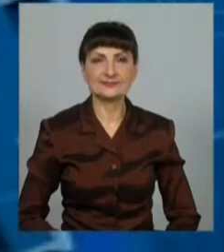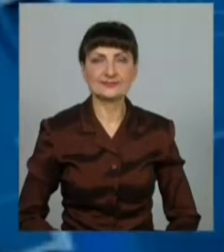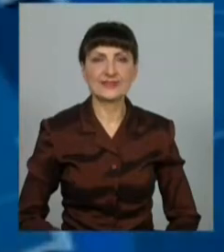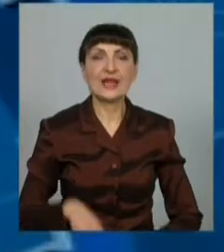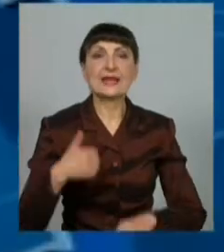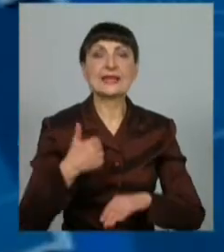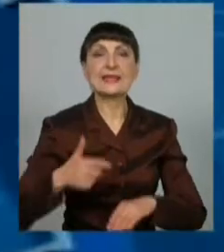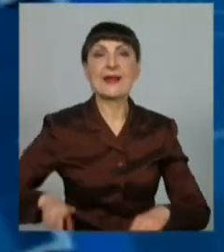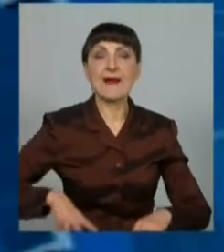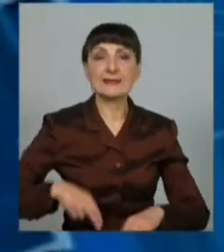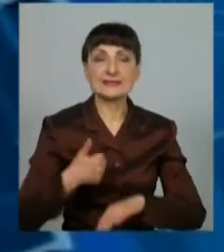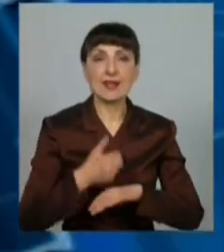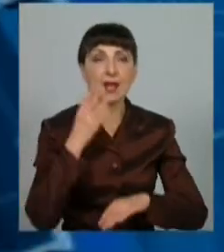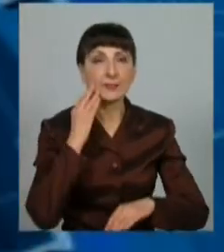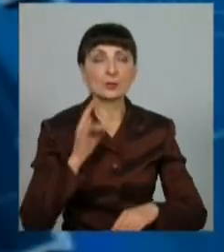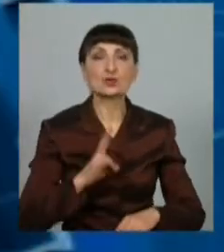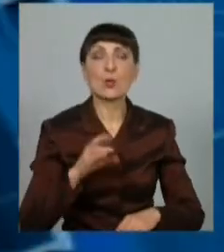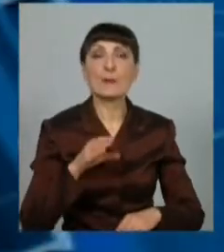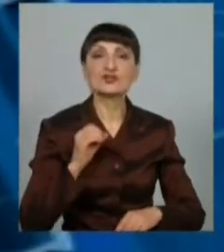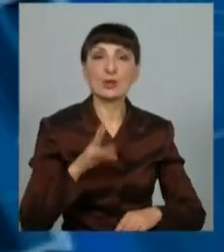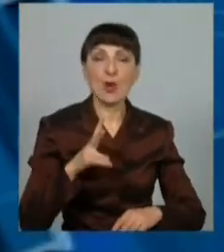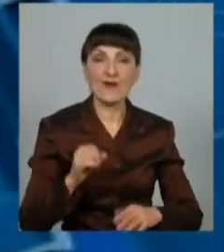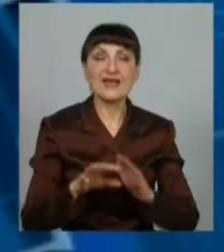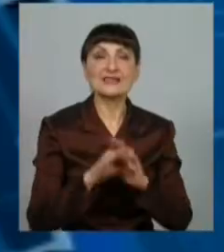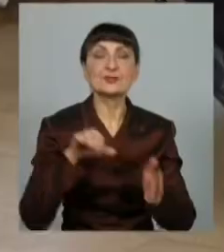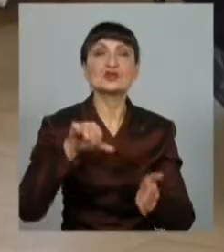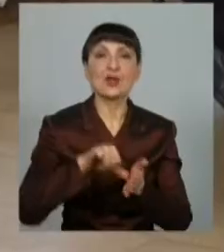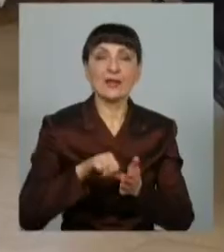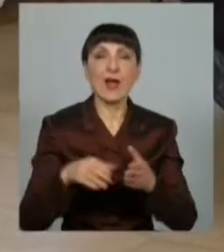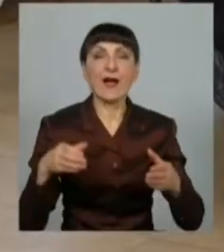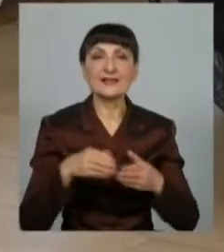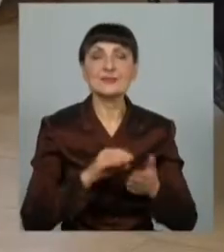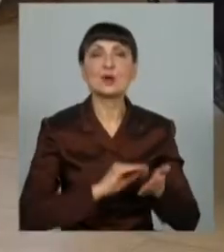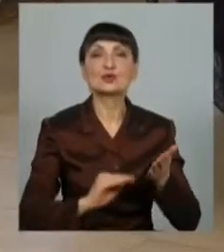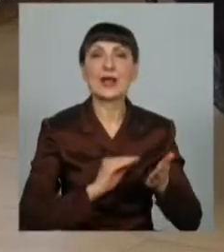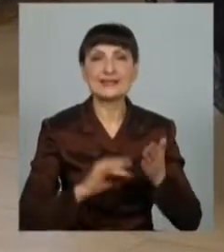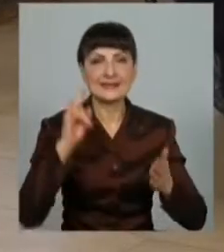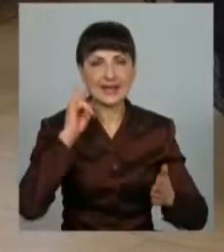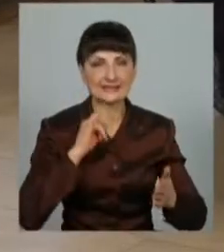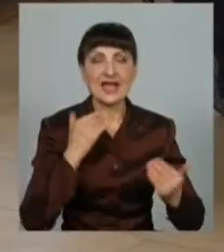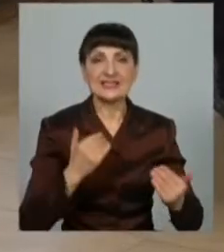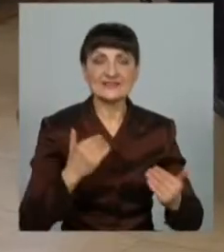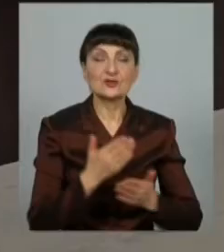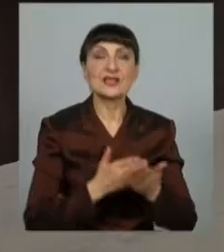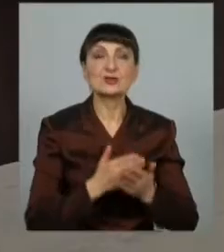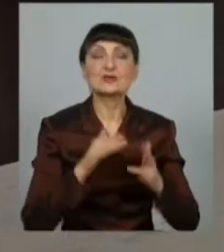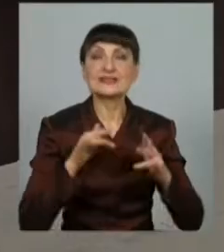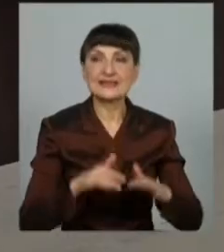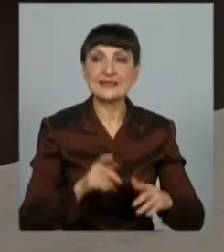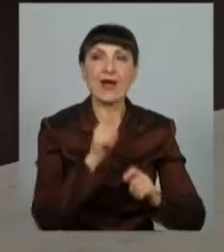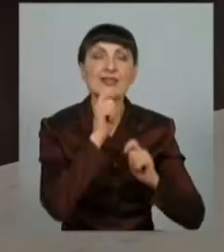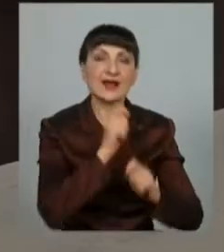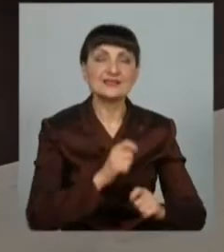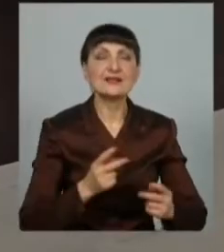Генеральный директор телеканала «Алматы» Нуржан Мухамеджанова избрана членом Академии журналистики Казахстана. Сегодня заслуженного деятеля наградили